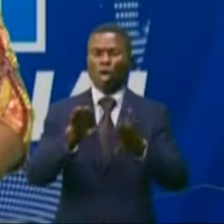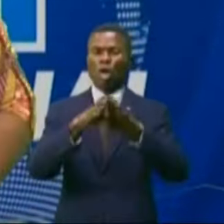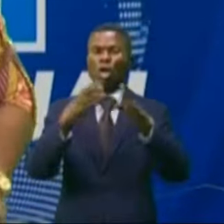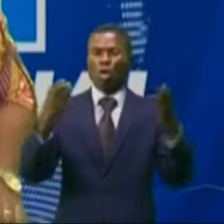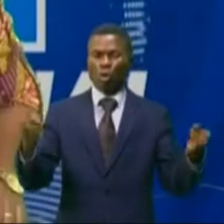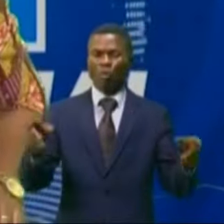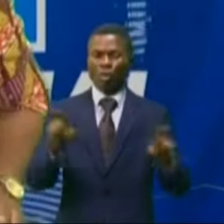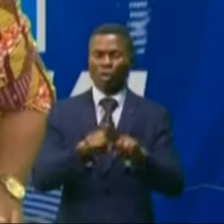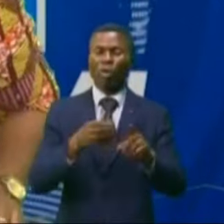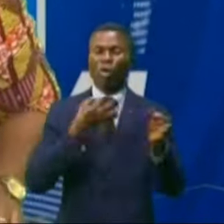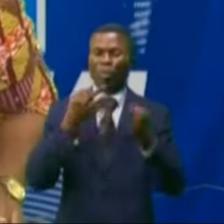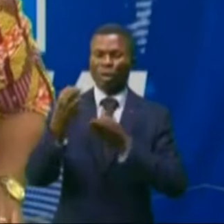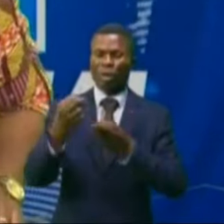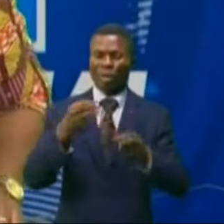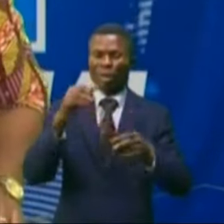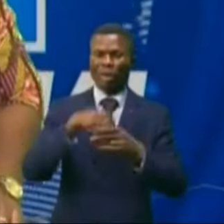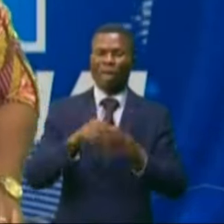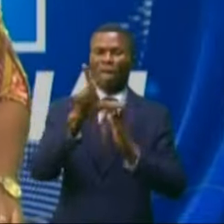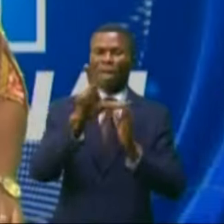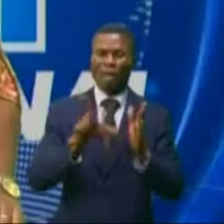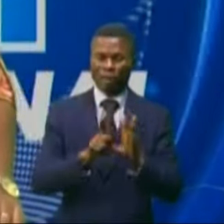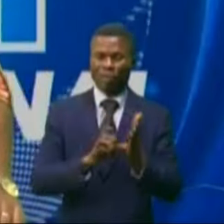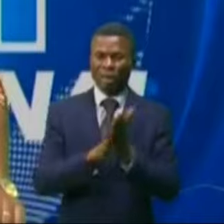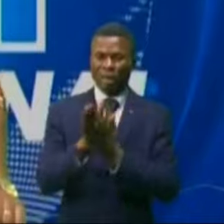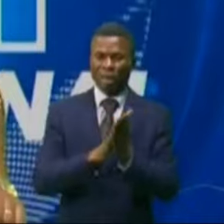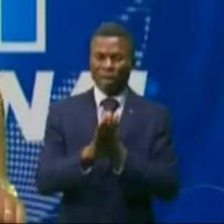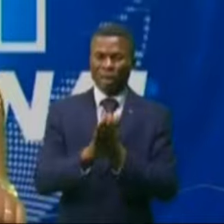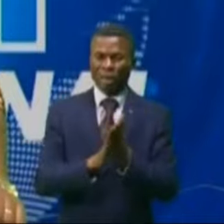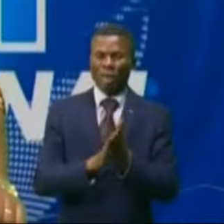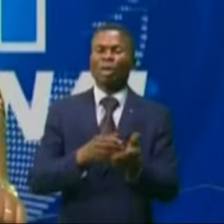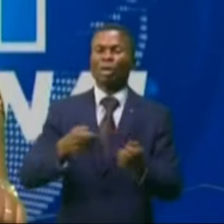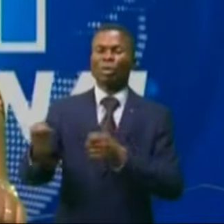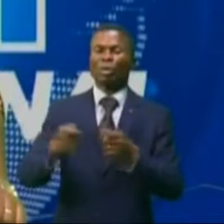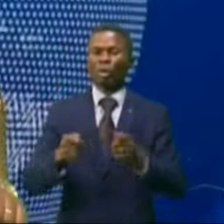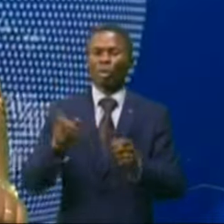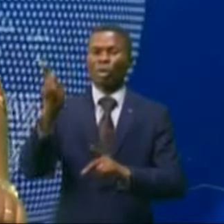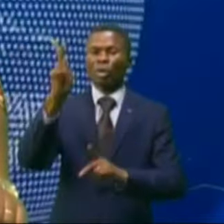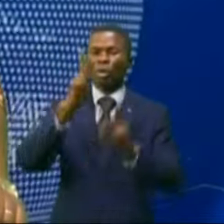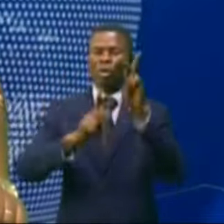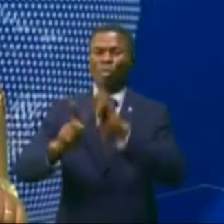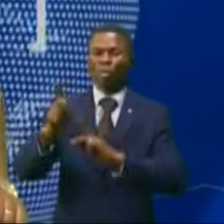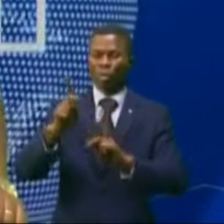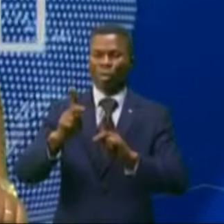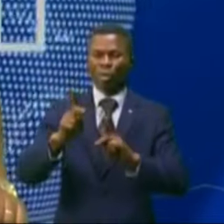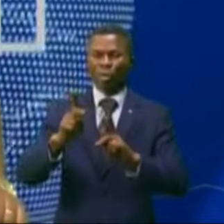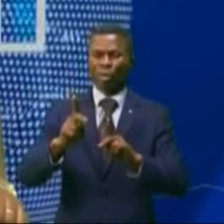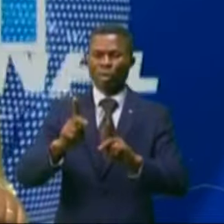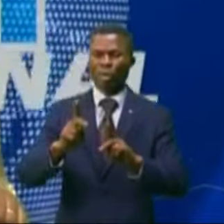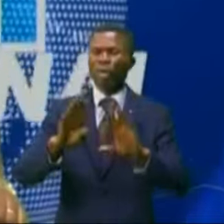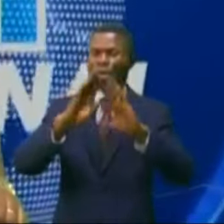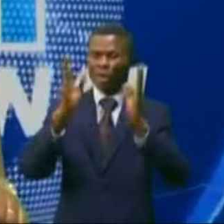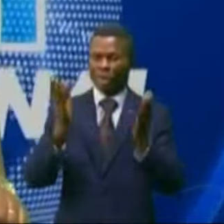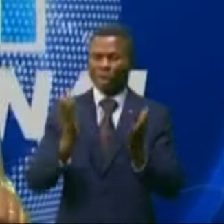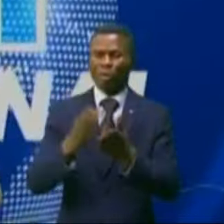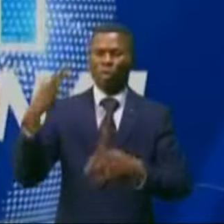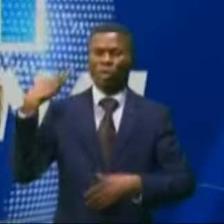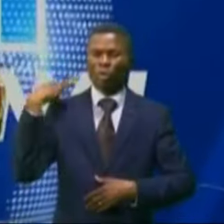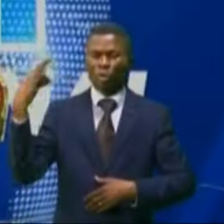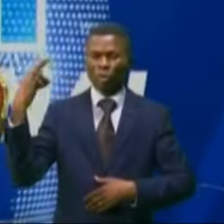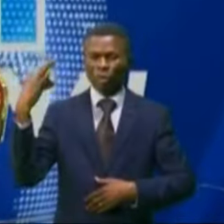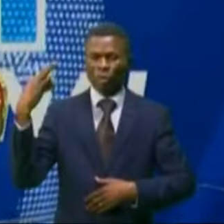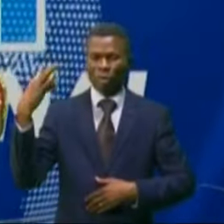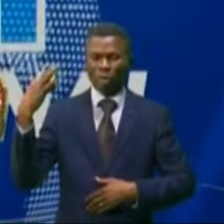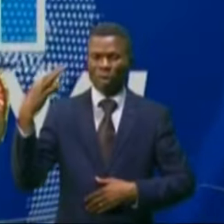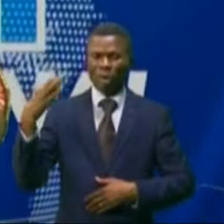que défini dans la loi relative au marché public à tous les candidats. Les exigences